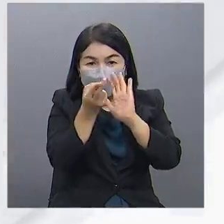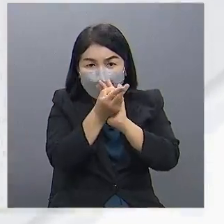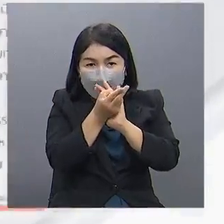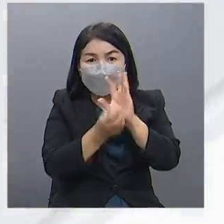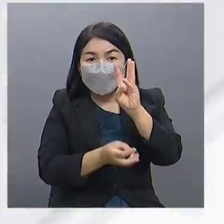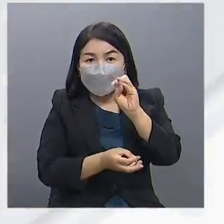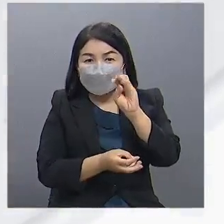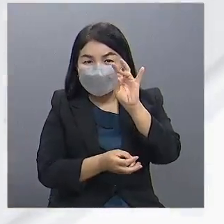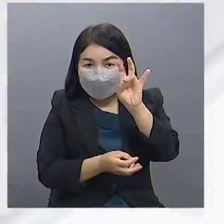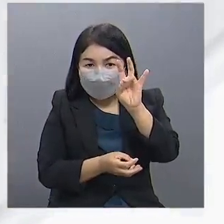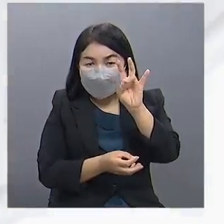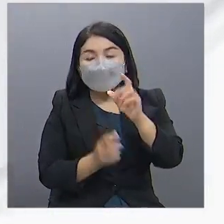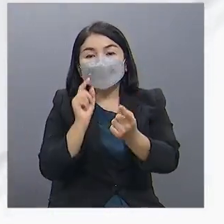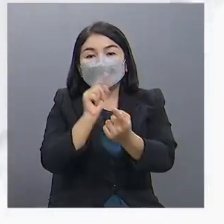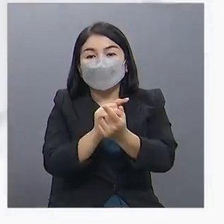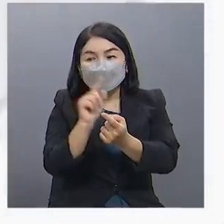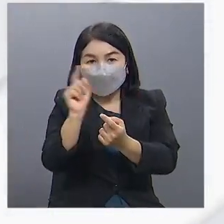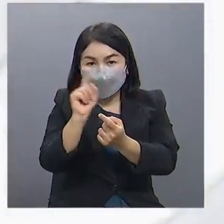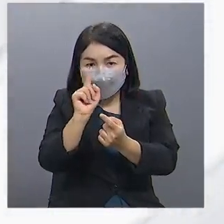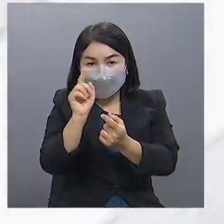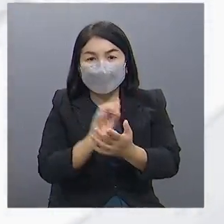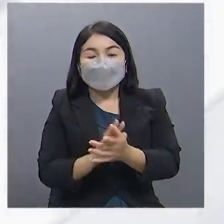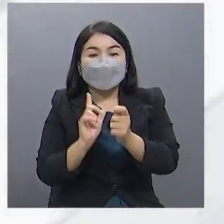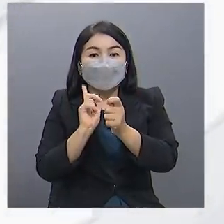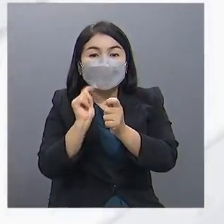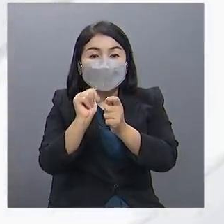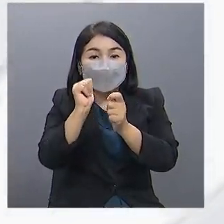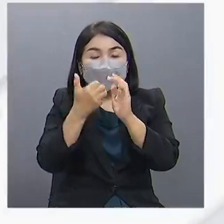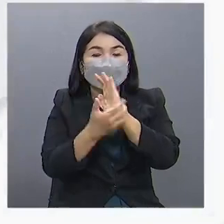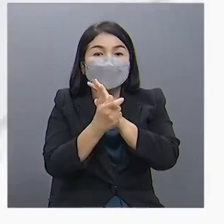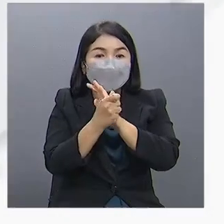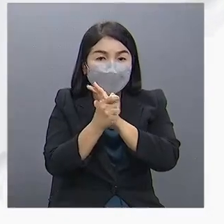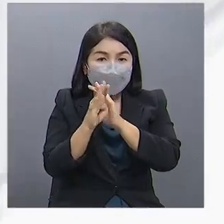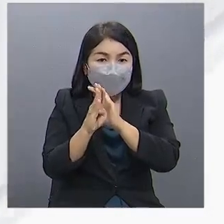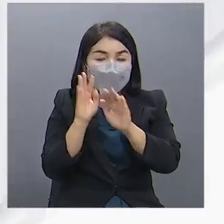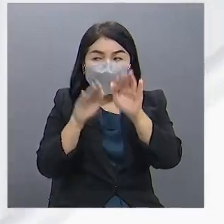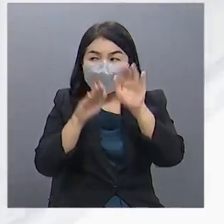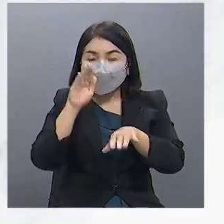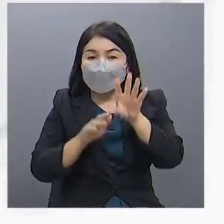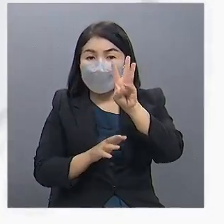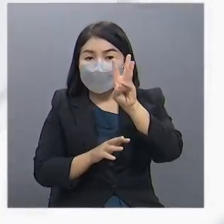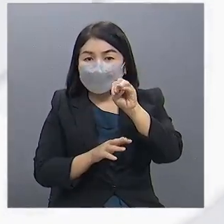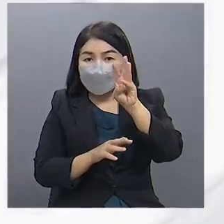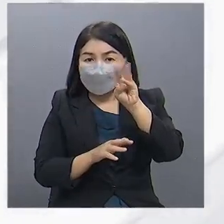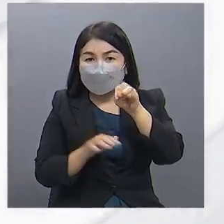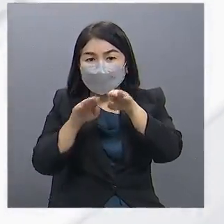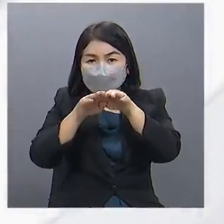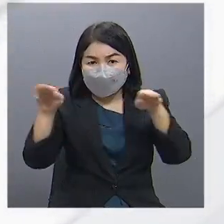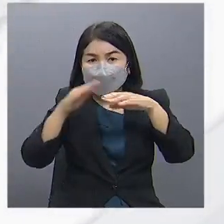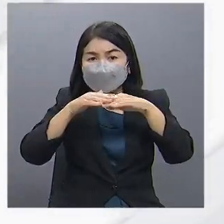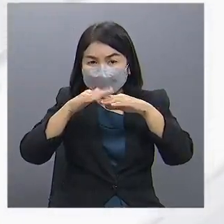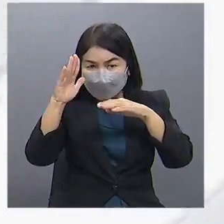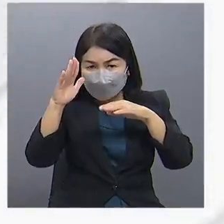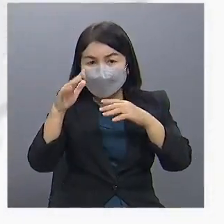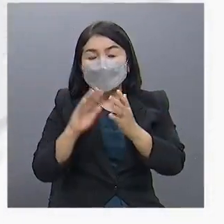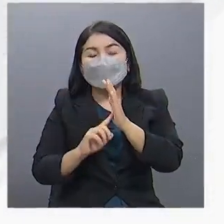รแล้วยังไปพบที่ตำบลในเมืองอำเภอเมืองอุบลราชธานี60ไมโครกรัมต่อลูกบาศก์เมตรเกินค่ามาตรฐานในระดับเริ่มมีผลกระท